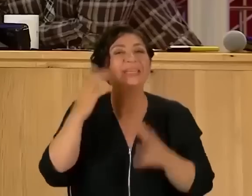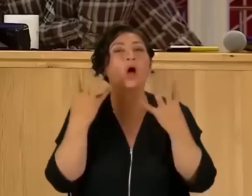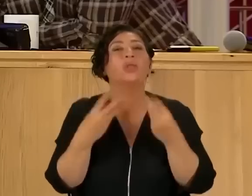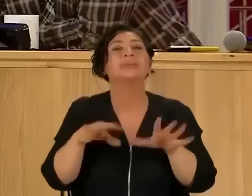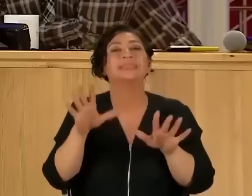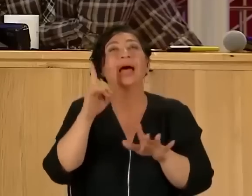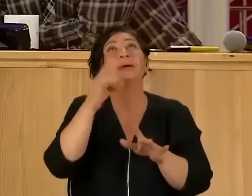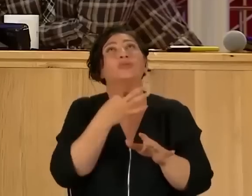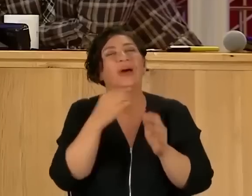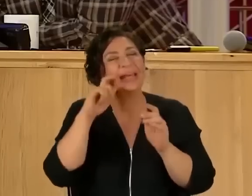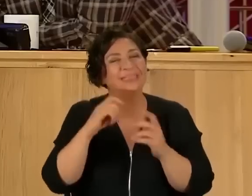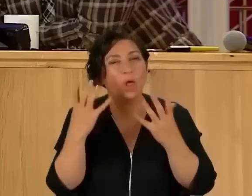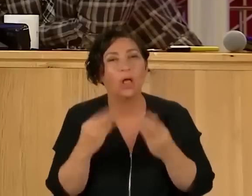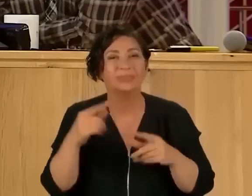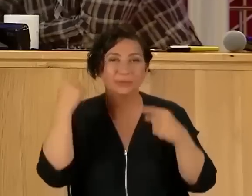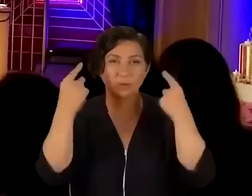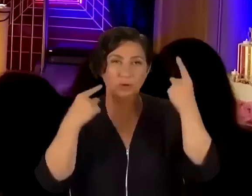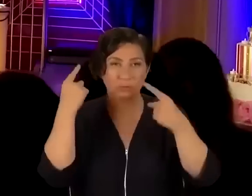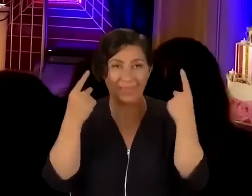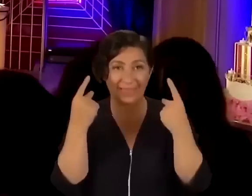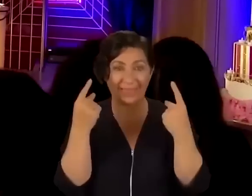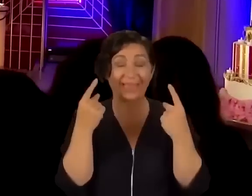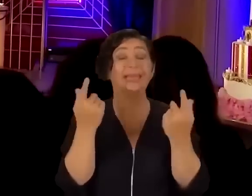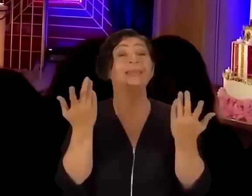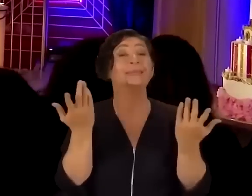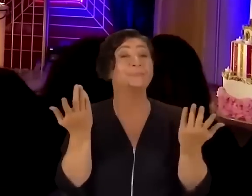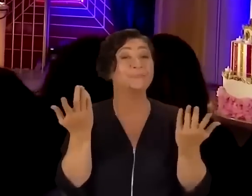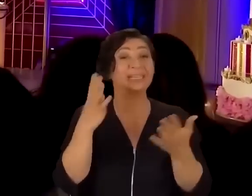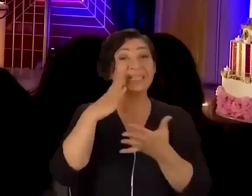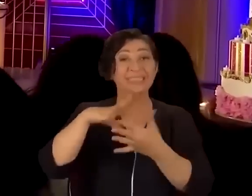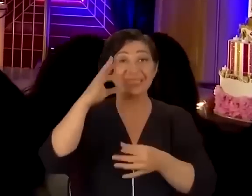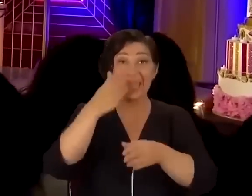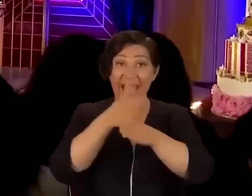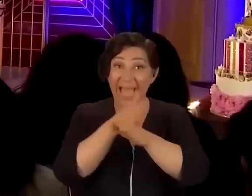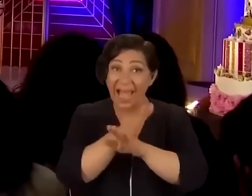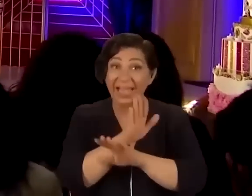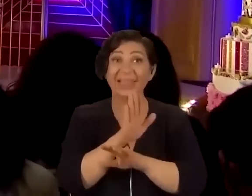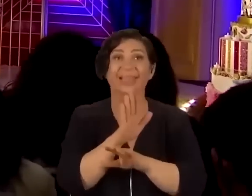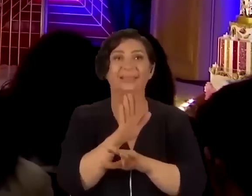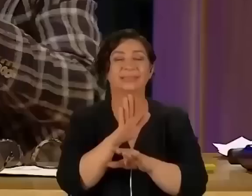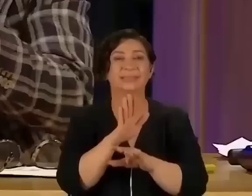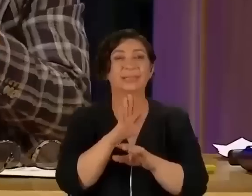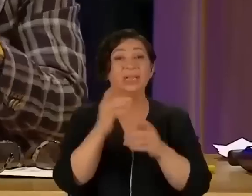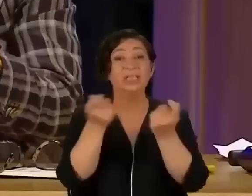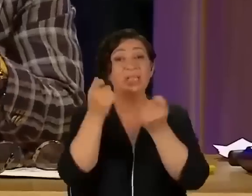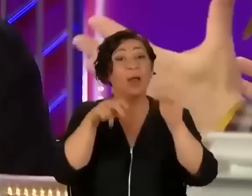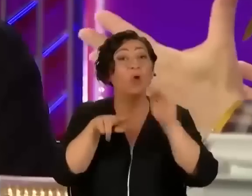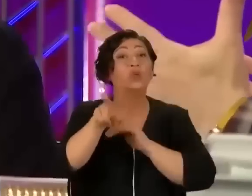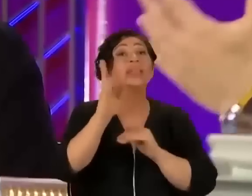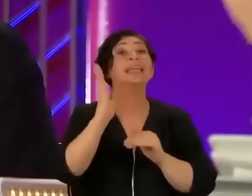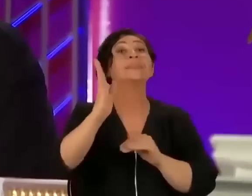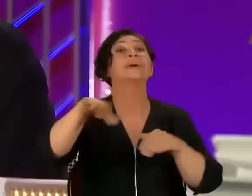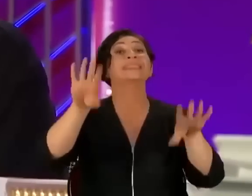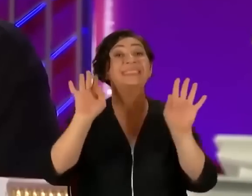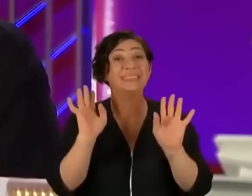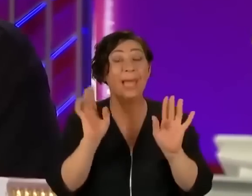olmasın, aynen, ne olur rezil olmasın diye düşünmek. Ve insanlar hakikaten işler yolunda gitmezse